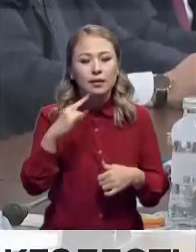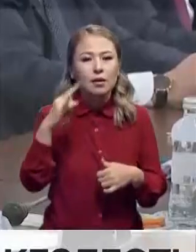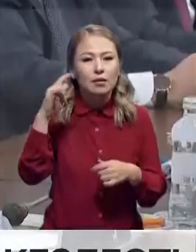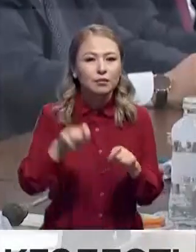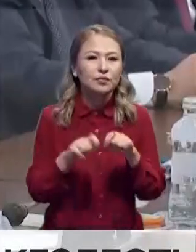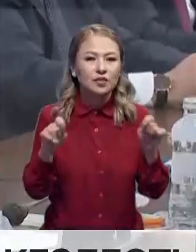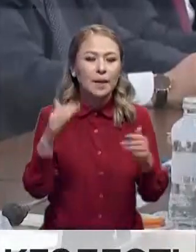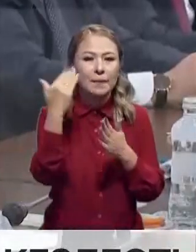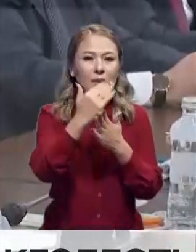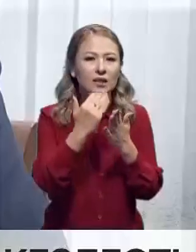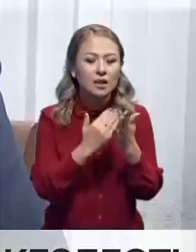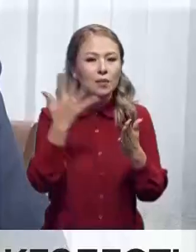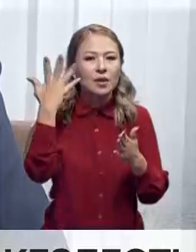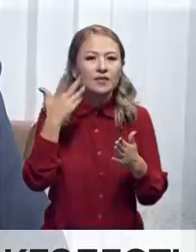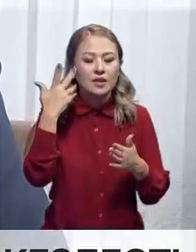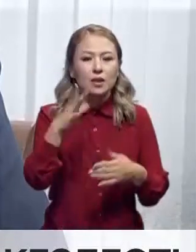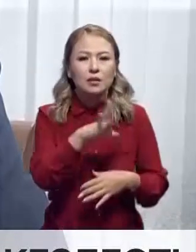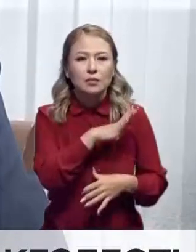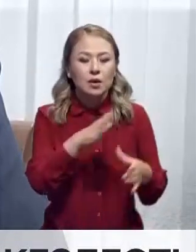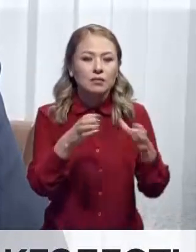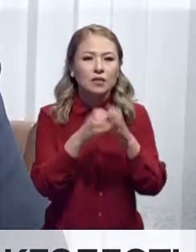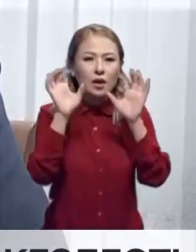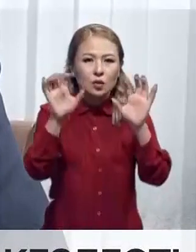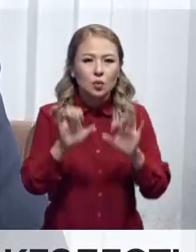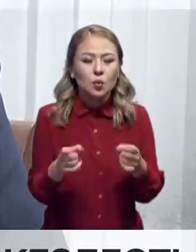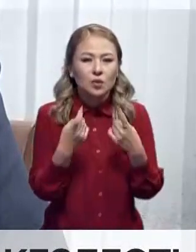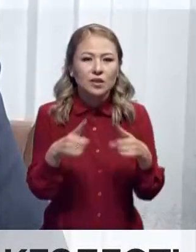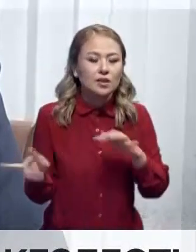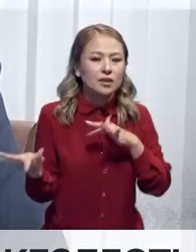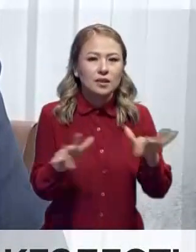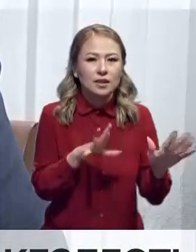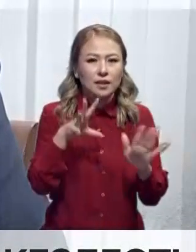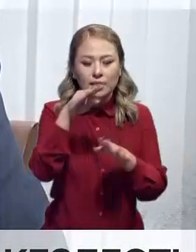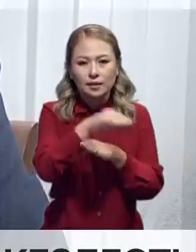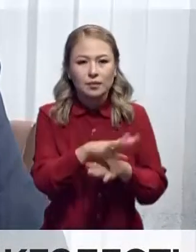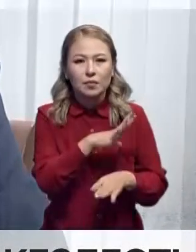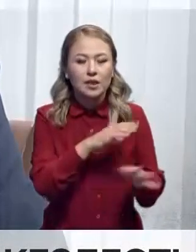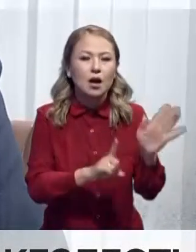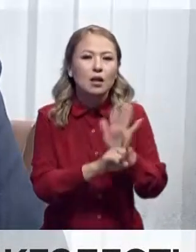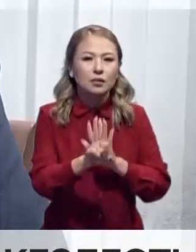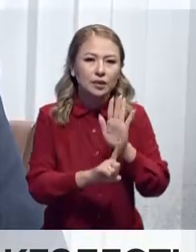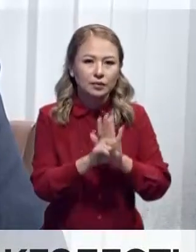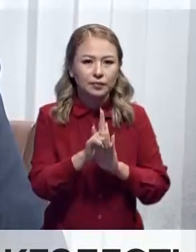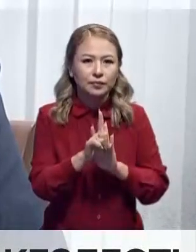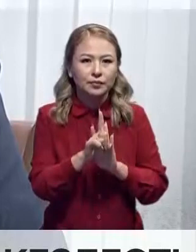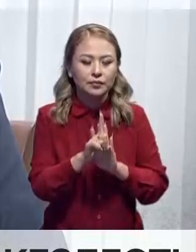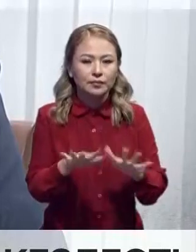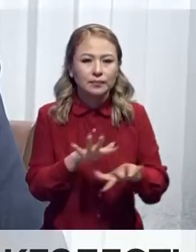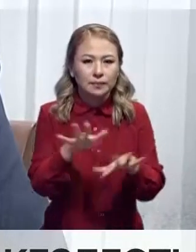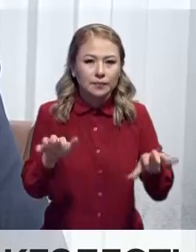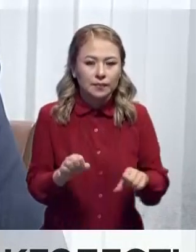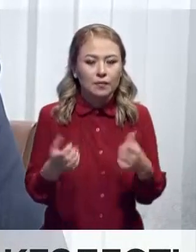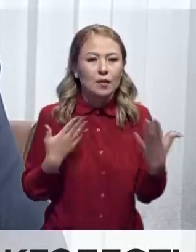құру бағдарламасының аясында конституциямызға өзгерістер енгізіп, олар ең алдымен билік